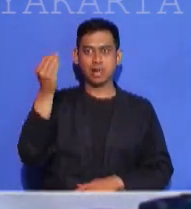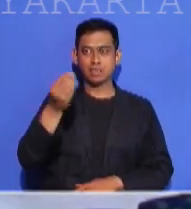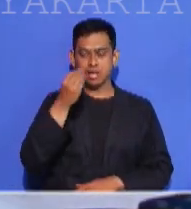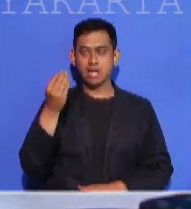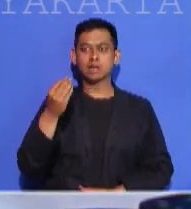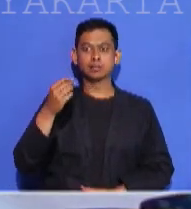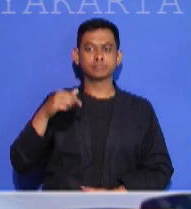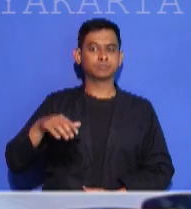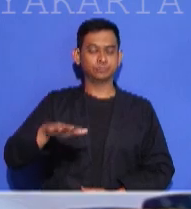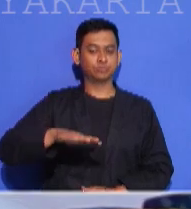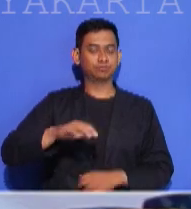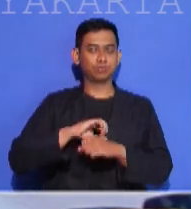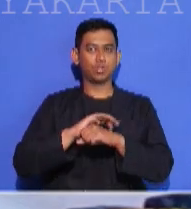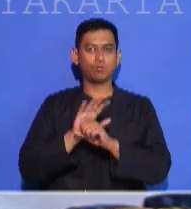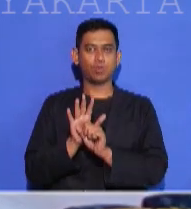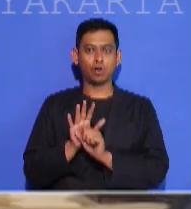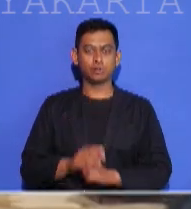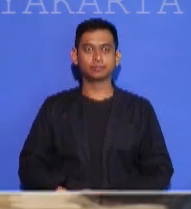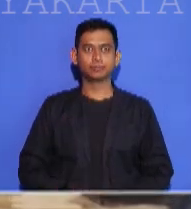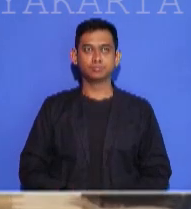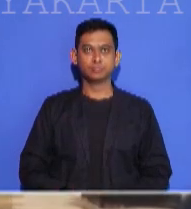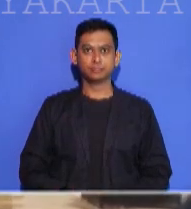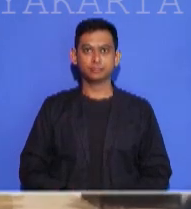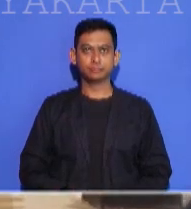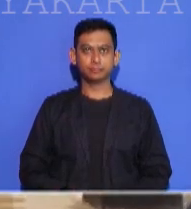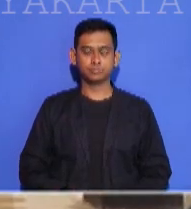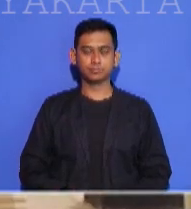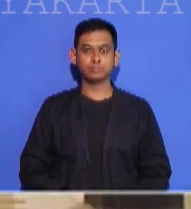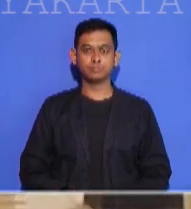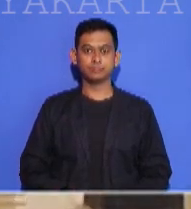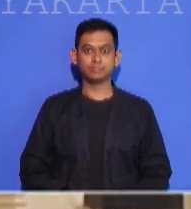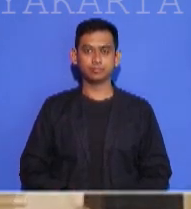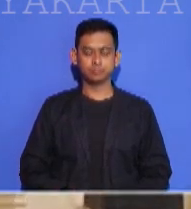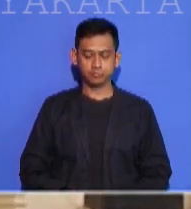laladan menika. Mekaten palapuranipun Jatmiko Hadi saking Kulon Progo.